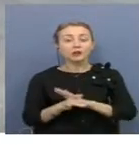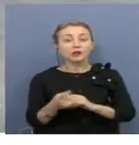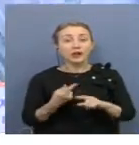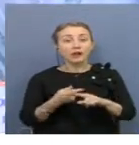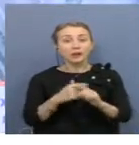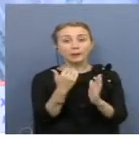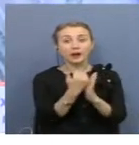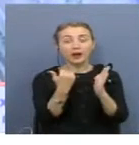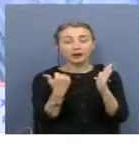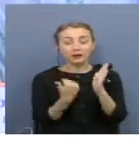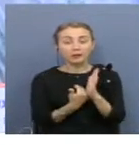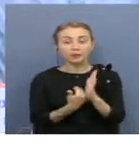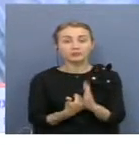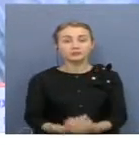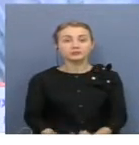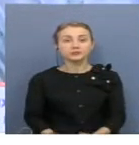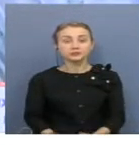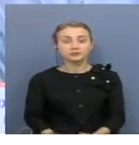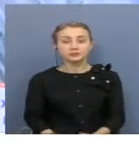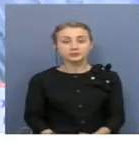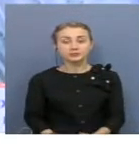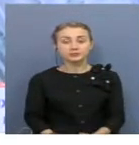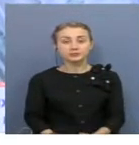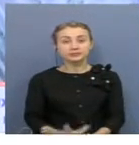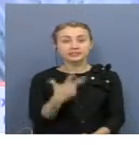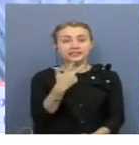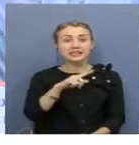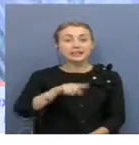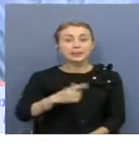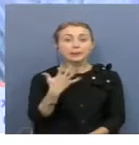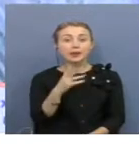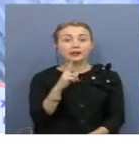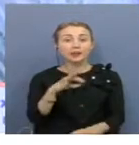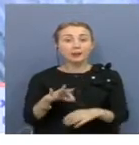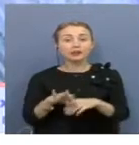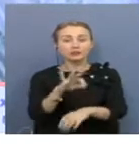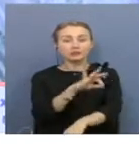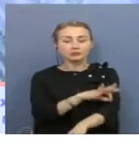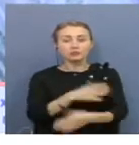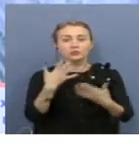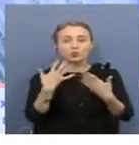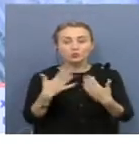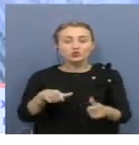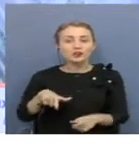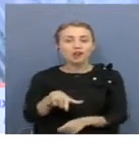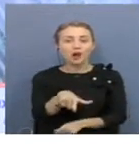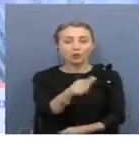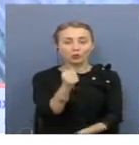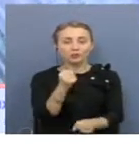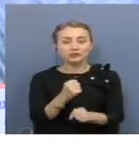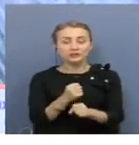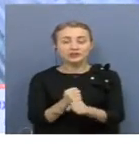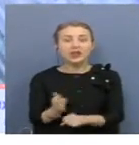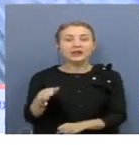орнатылмақ. 3,5 километров у нас сплошной. 3,5 шақырым жолға асфальт төселді, 3 көше жөндеу көрді. Мұндай кен көлемді